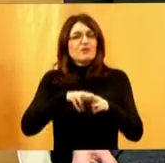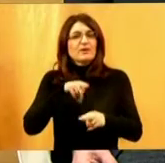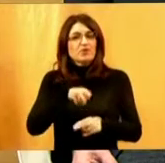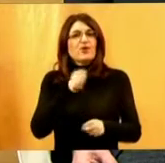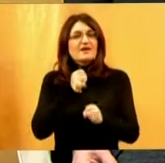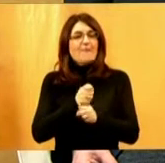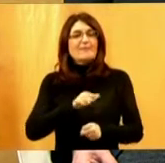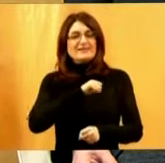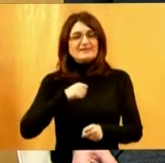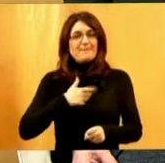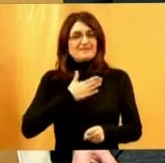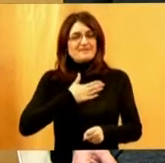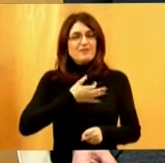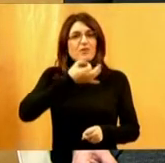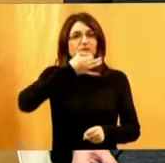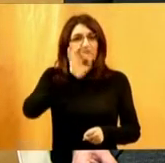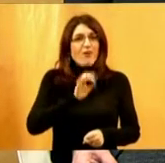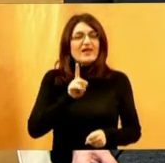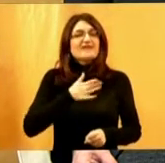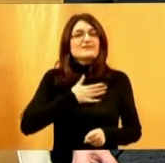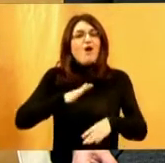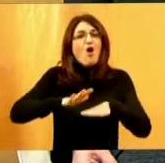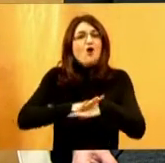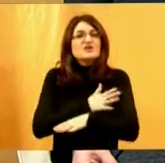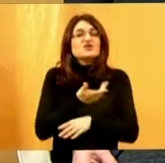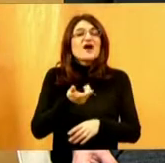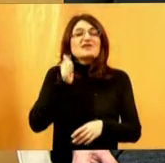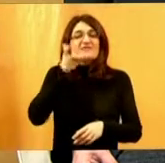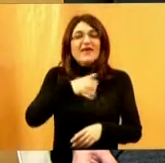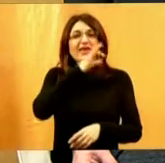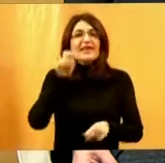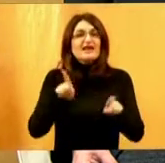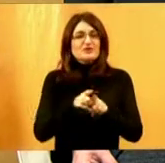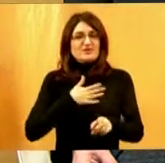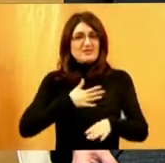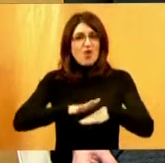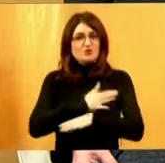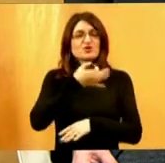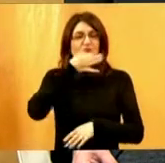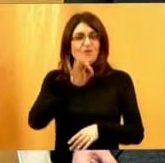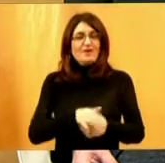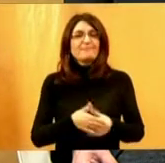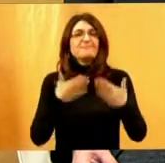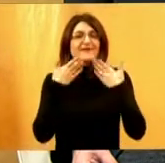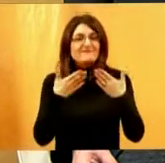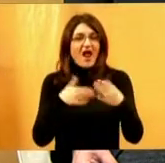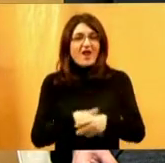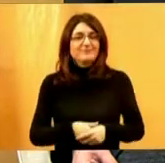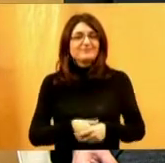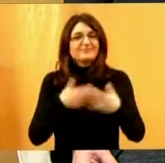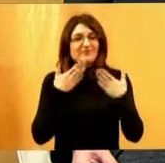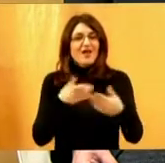i sebi bolje i da ćemo se osjećati svakim danom i mi sve bolje. Evo, hvala ti vas. Sada ima jednu